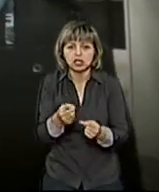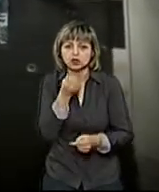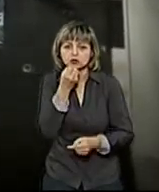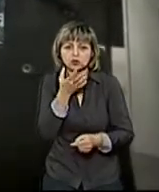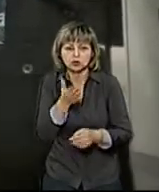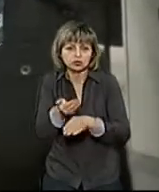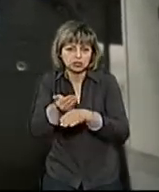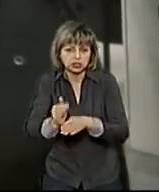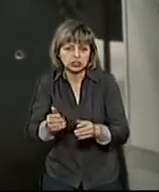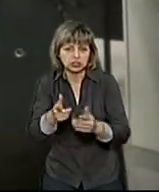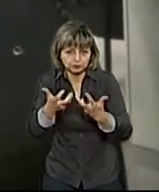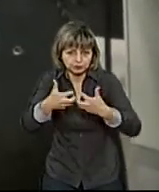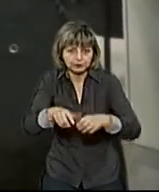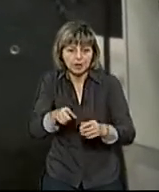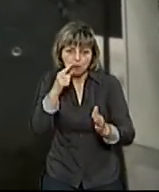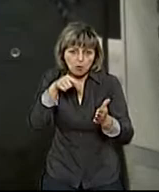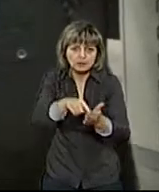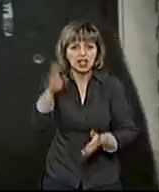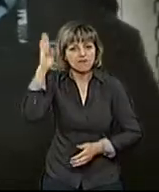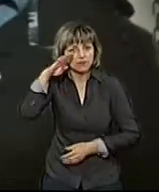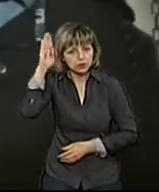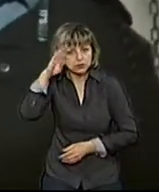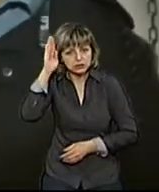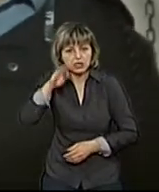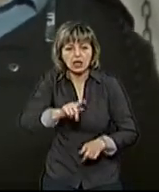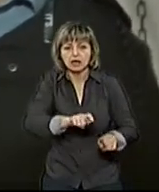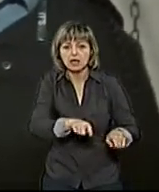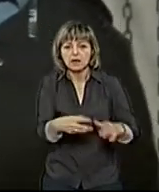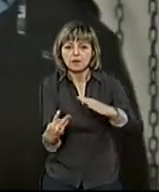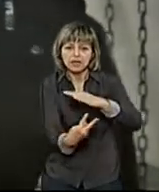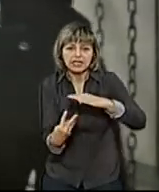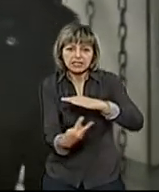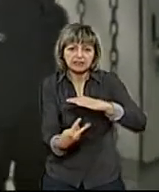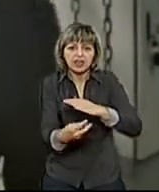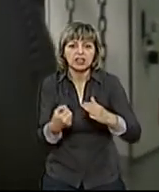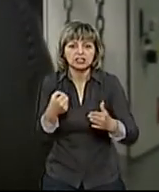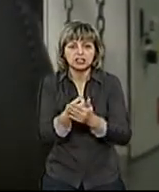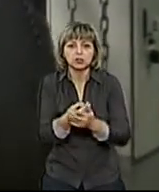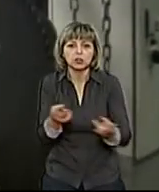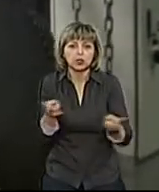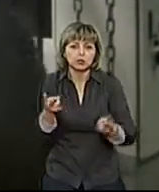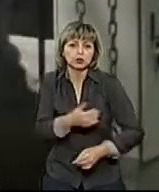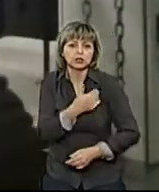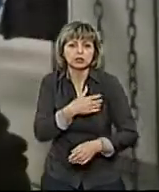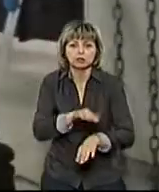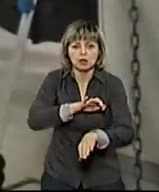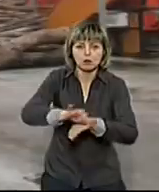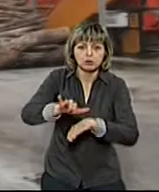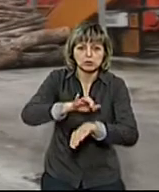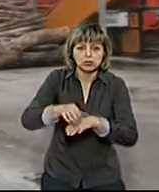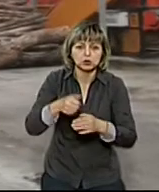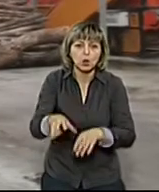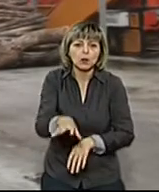частину котла проходить вода, теплоносій, він підігрівається до певної заданої температури і подається на групу мережних